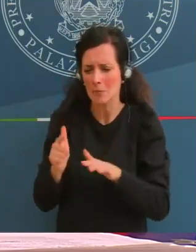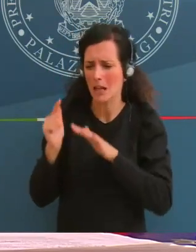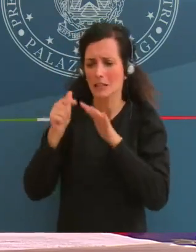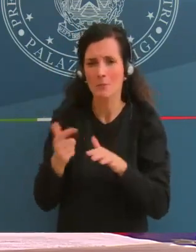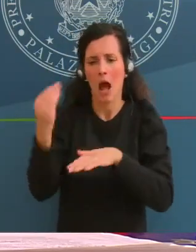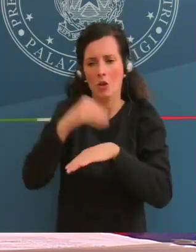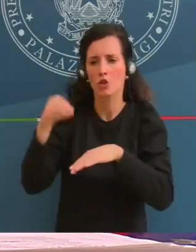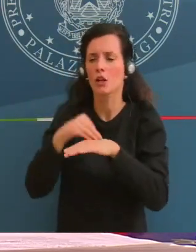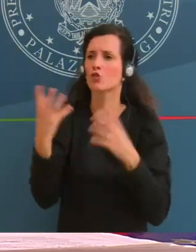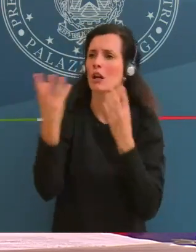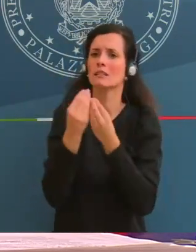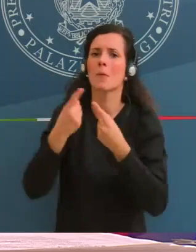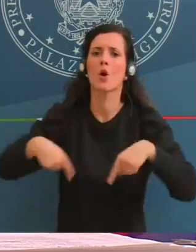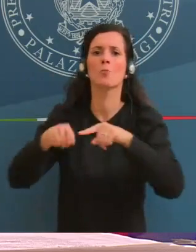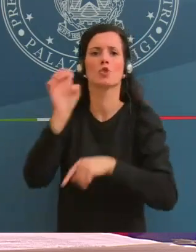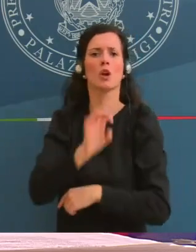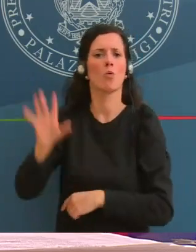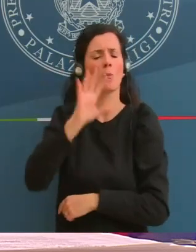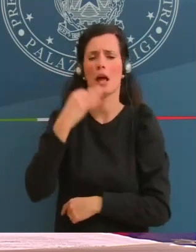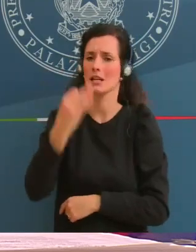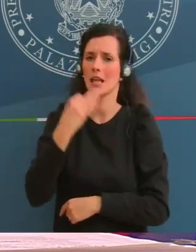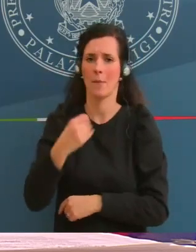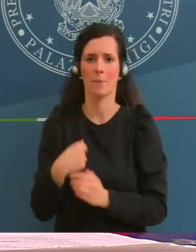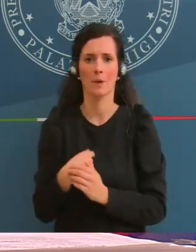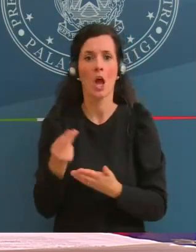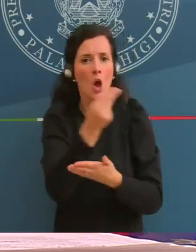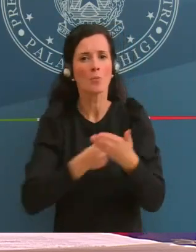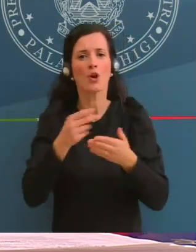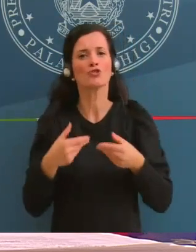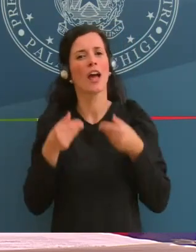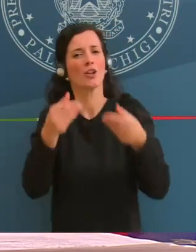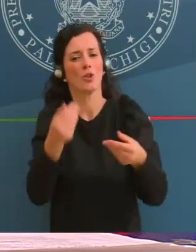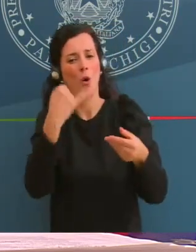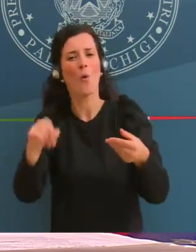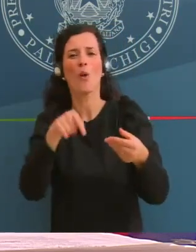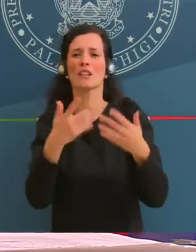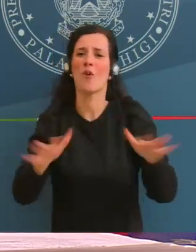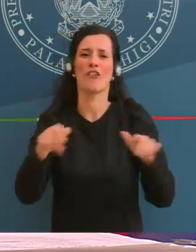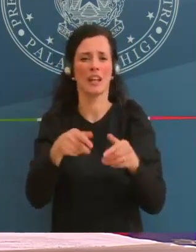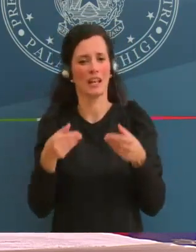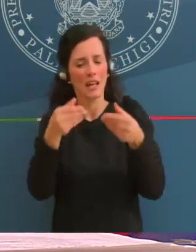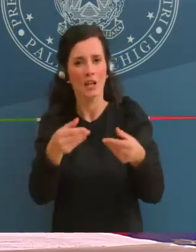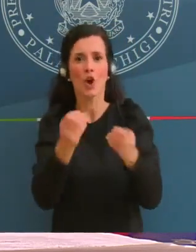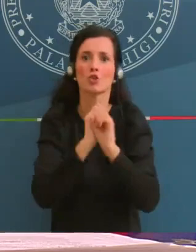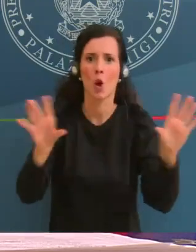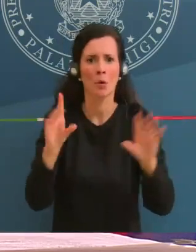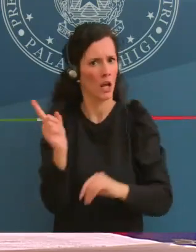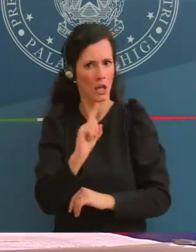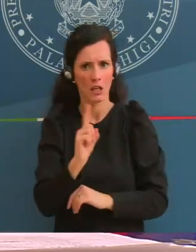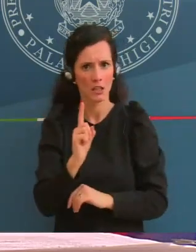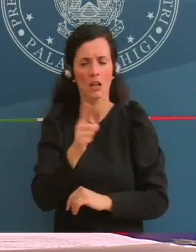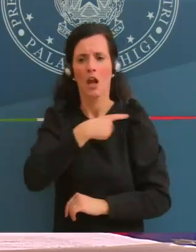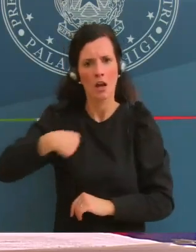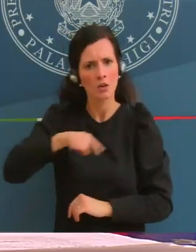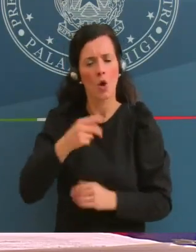sorprese ma li stiamo man mano approvando via via che li stiamo elaborando questo ci consentirà ragionamente lunedì